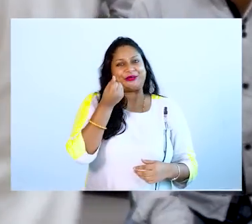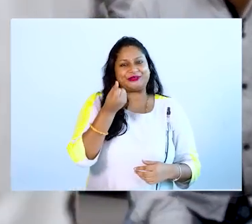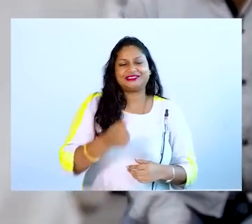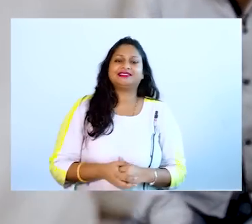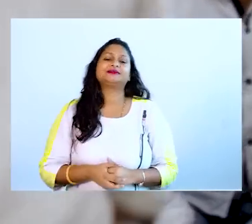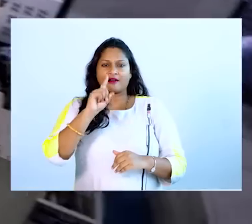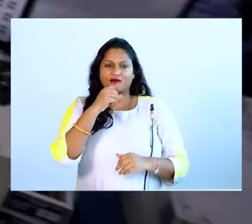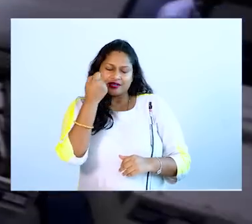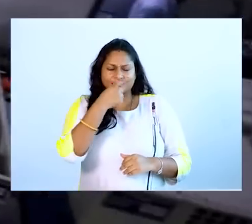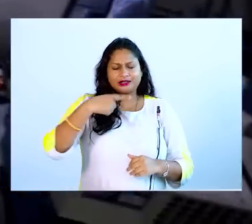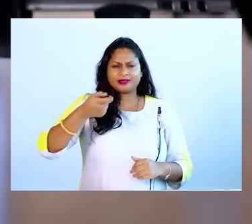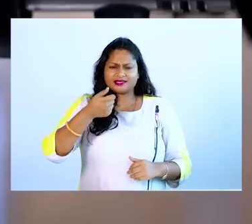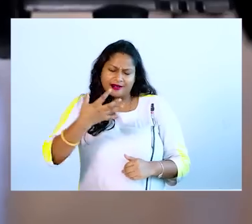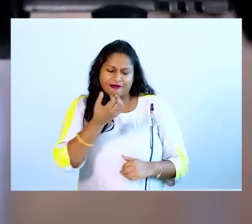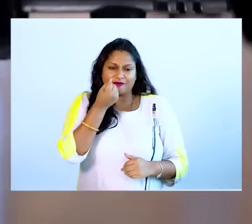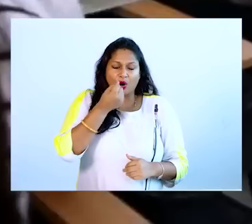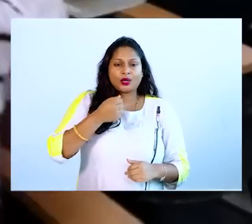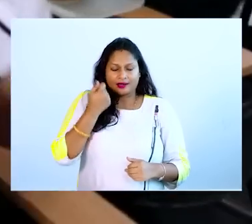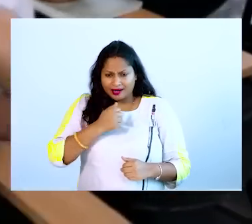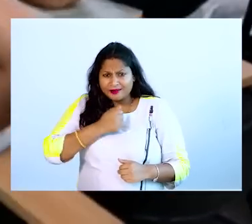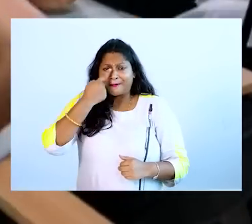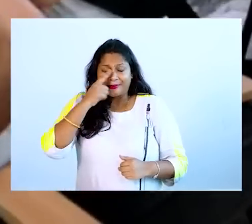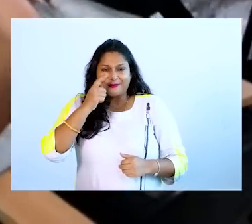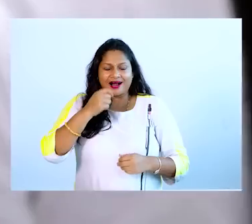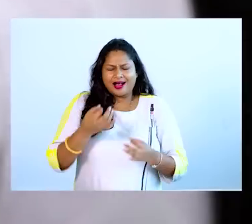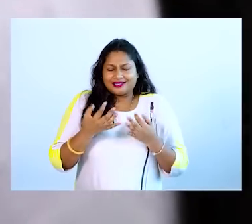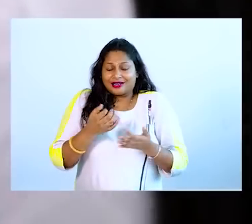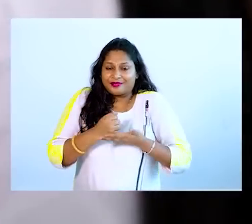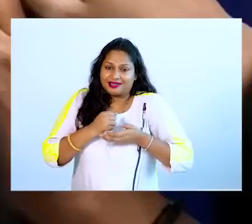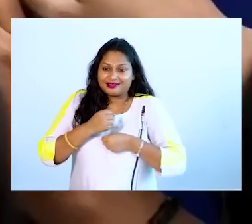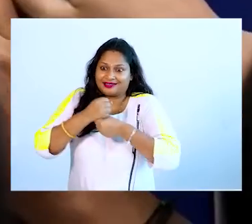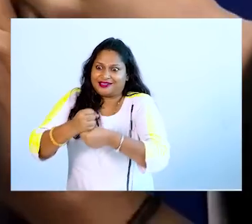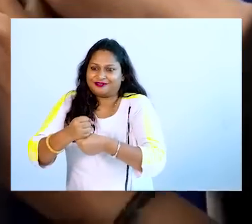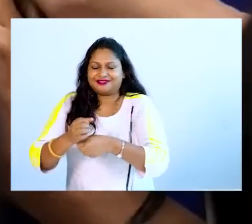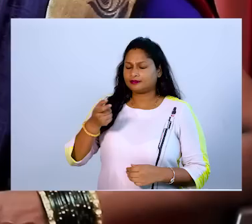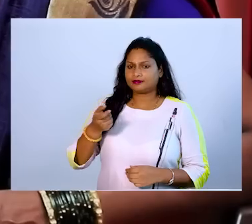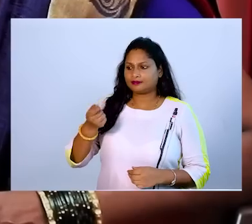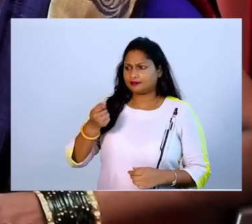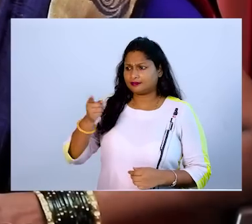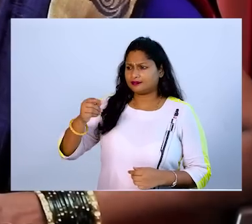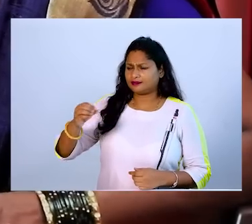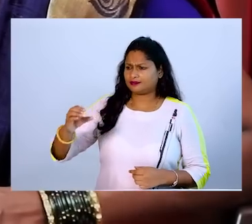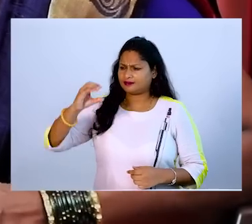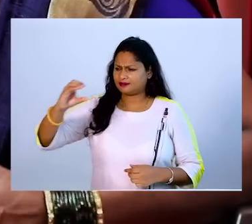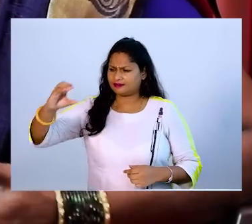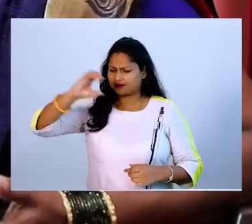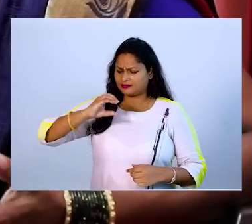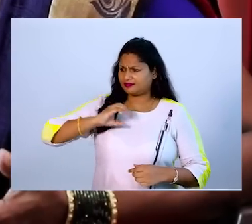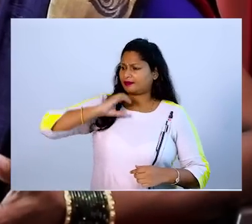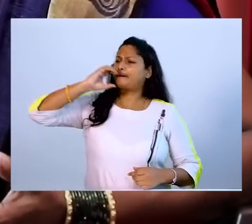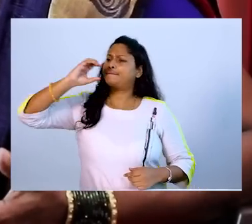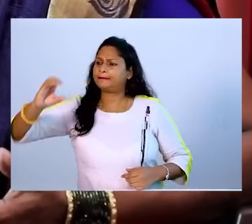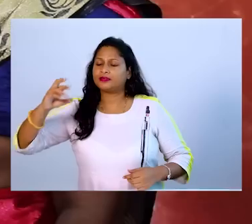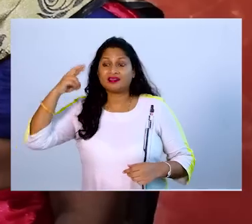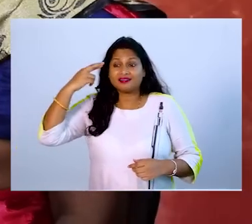अलग अलग स्किल्स सीखे और उसके बाद मेरी जॉब लग गई। करण ने पगार आणला ना, मला खूप